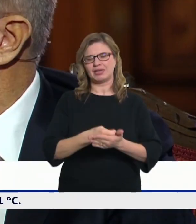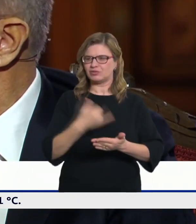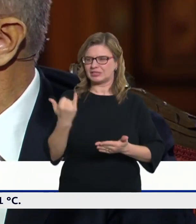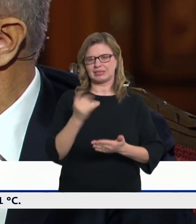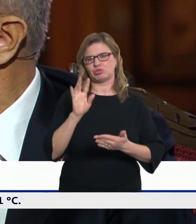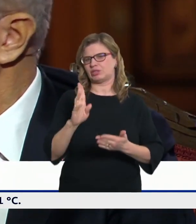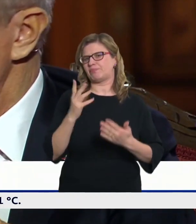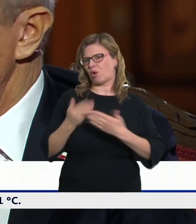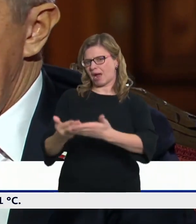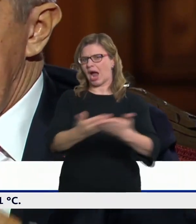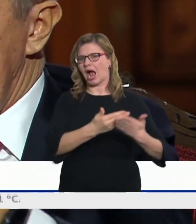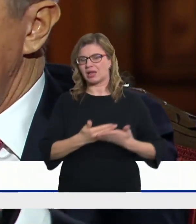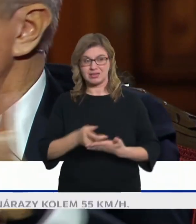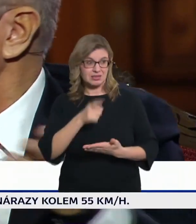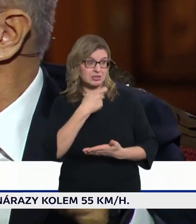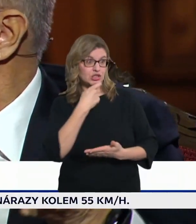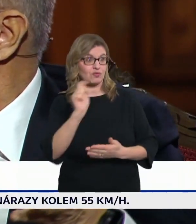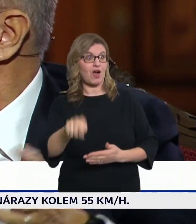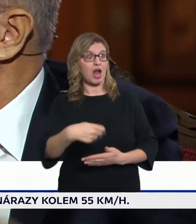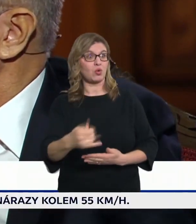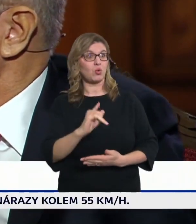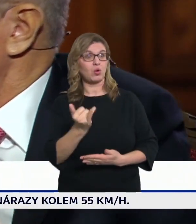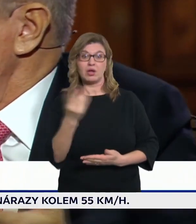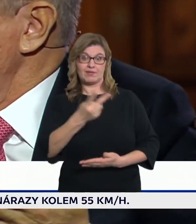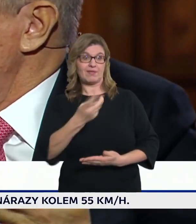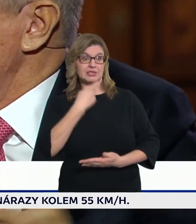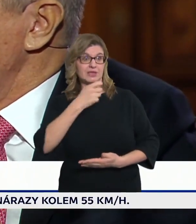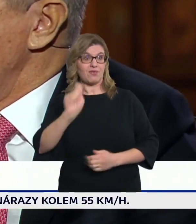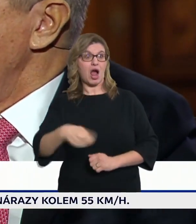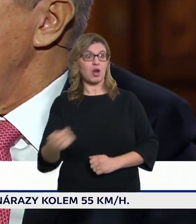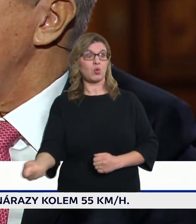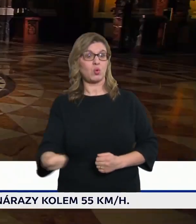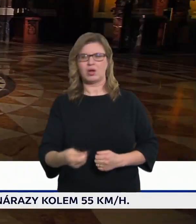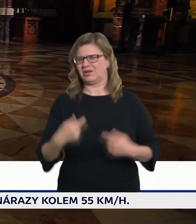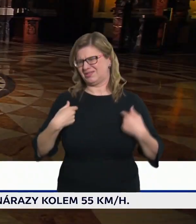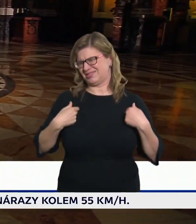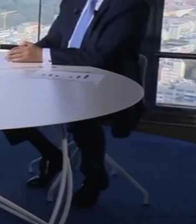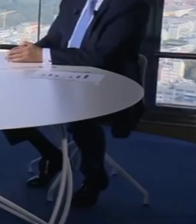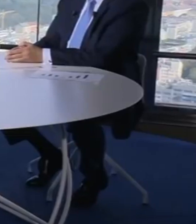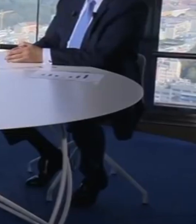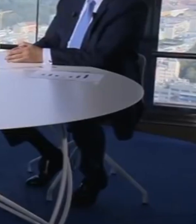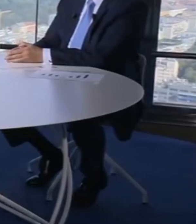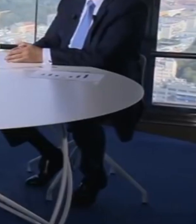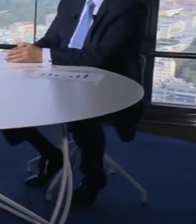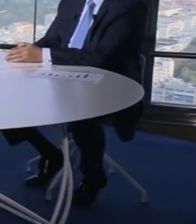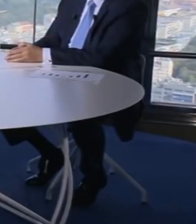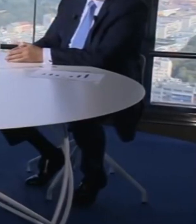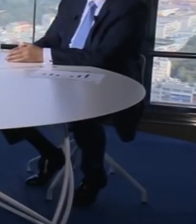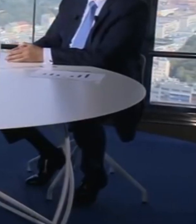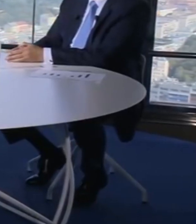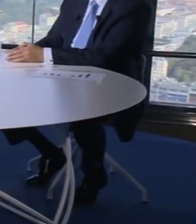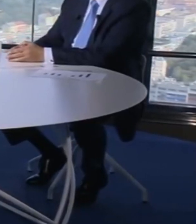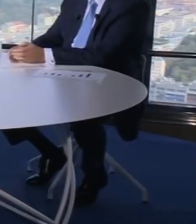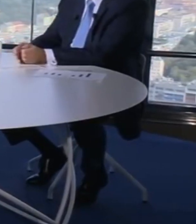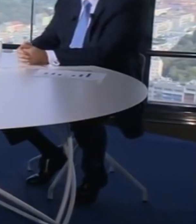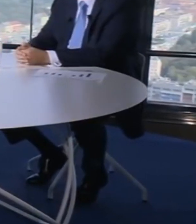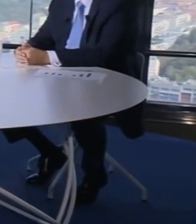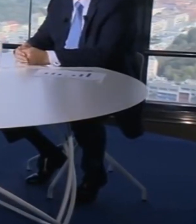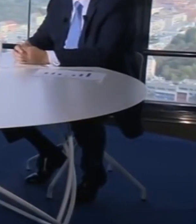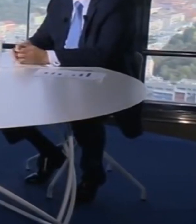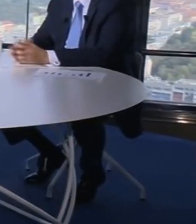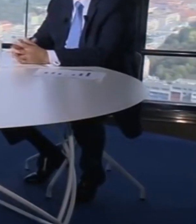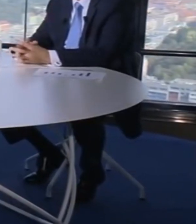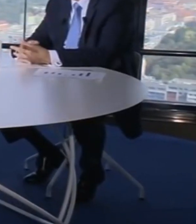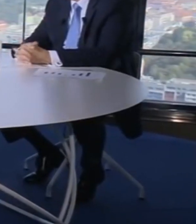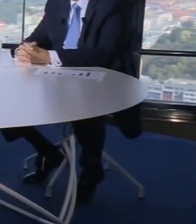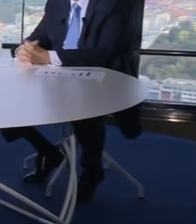udělejme. Vy chcete válku, no to vypadá, že vy dva chcete válku. Já nechci válku, já chci mír. My jsme chtěli navýšit důchody, 600 korun